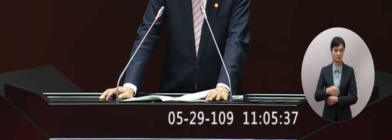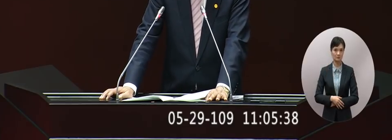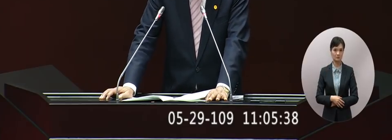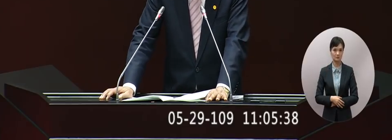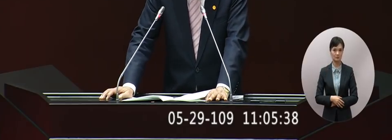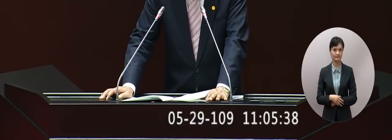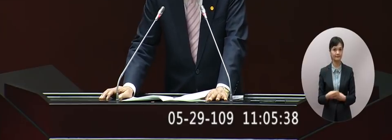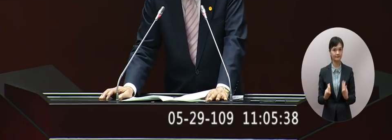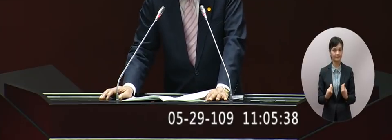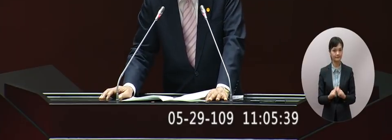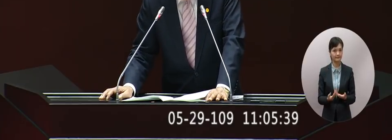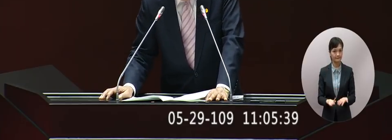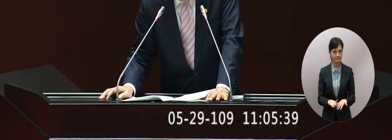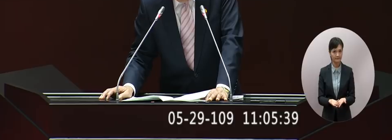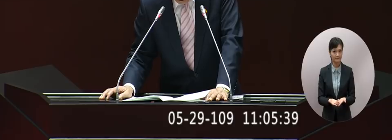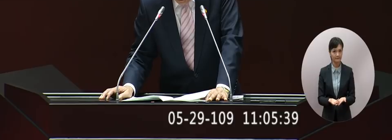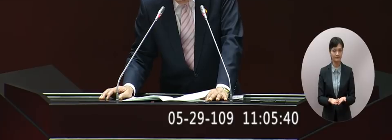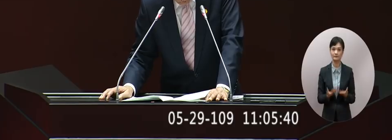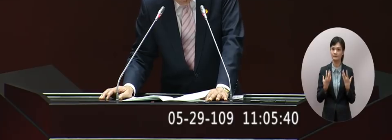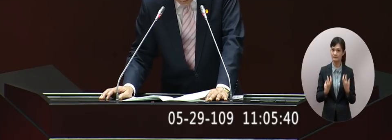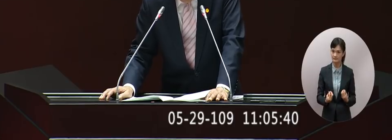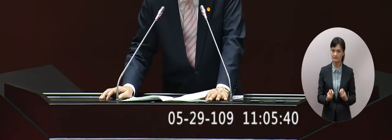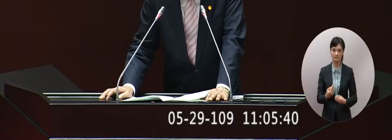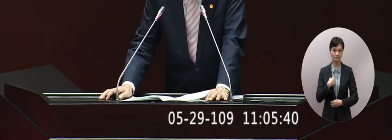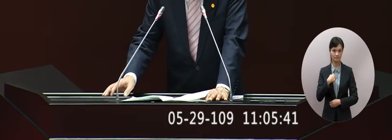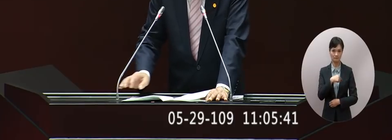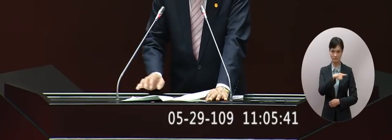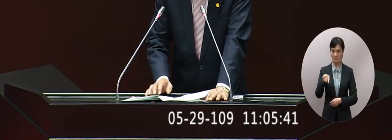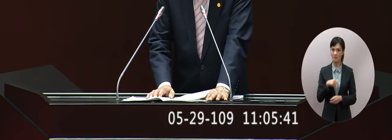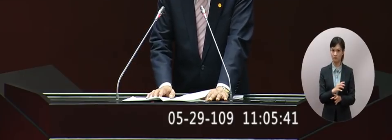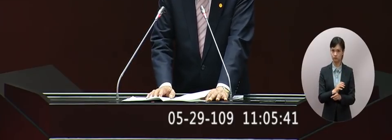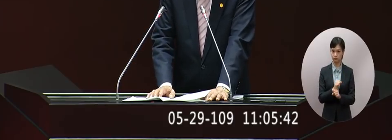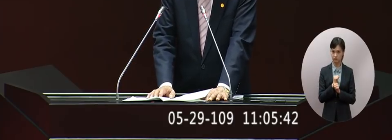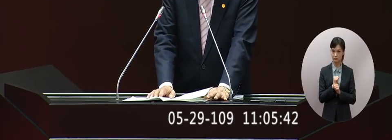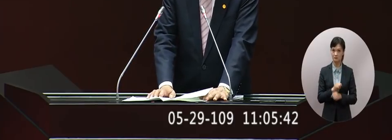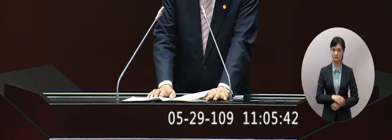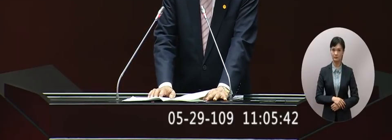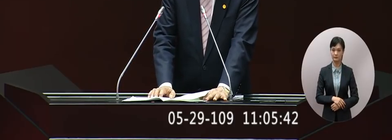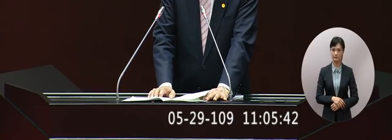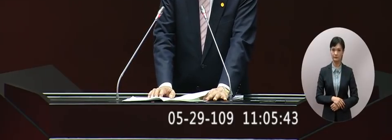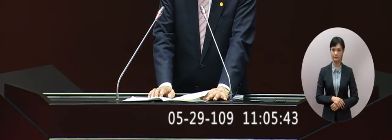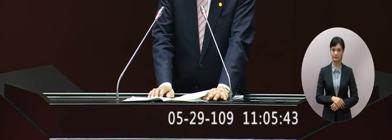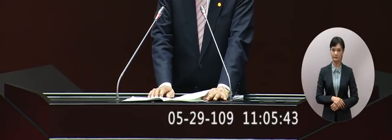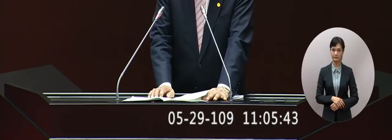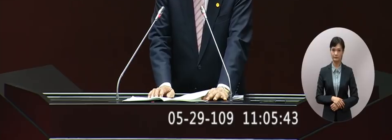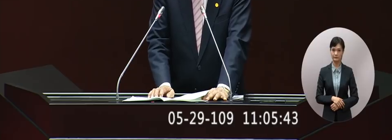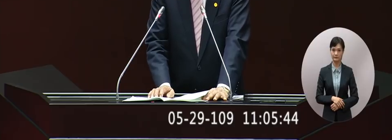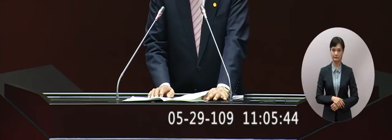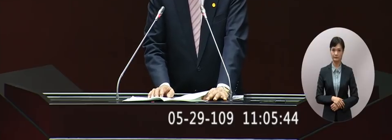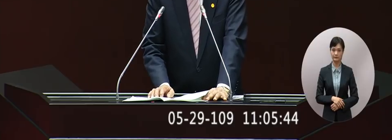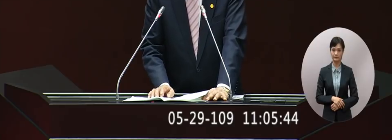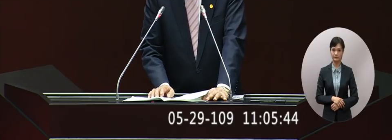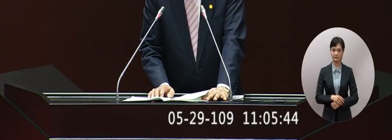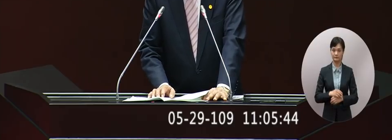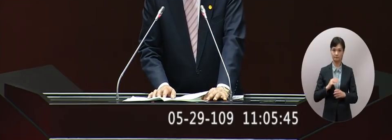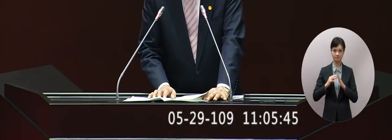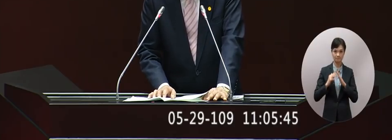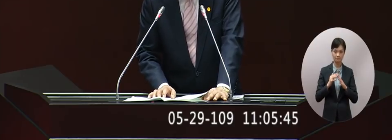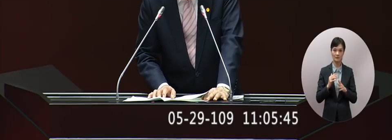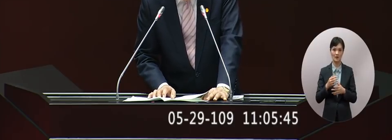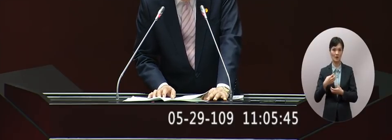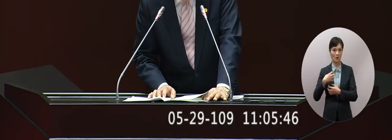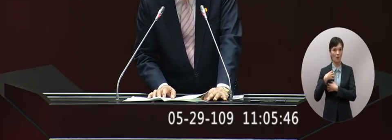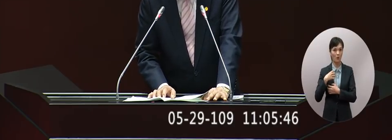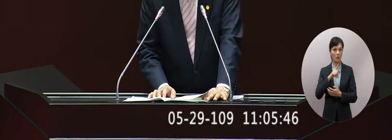分。所以我们都要注意到怎么样从战略物资、